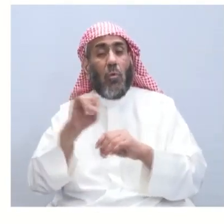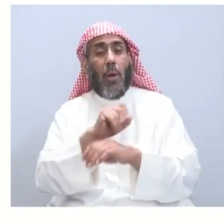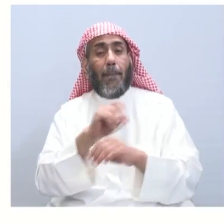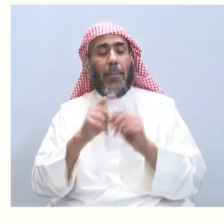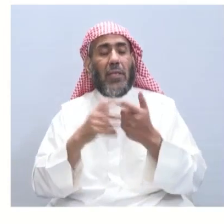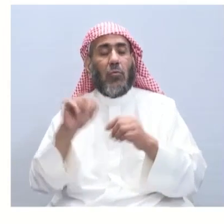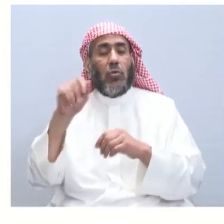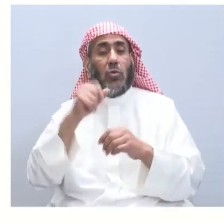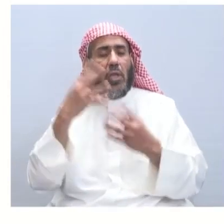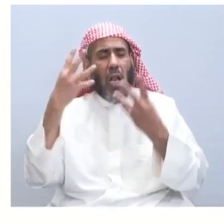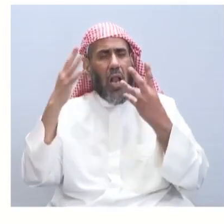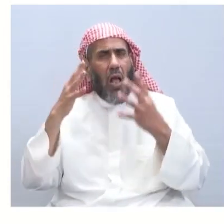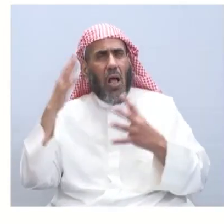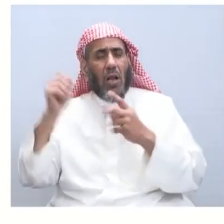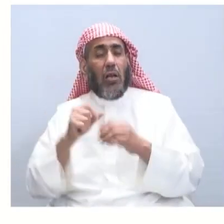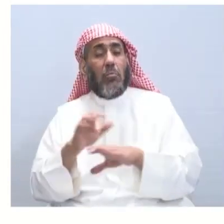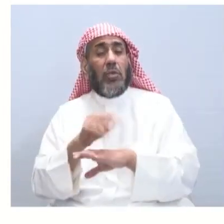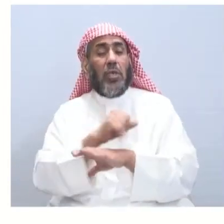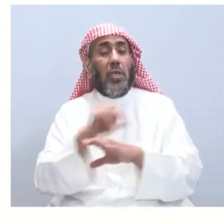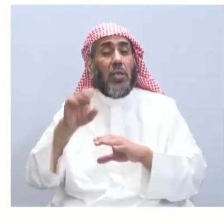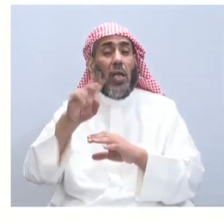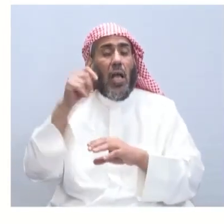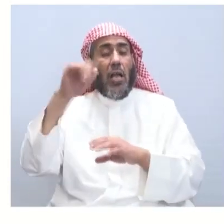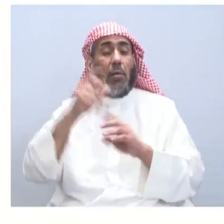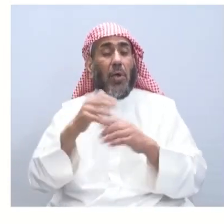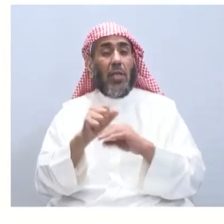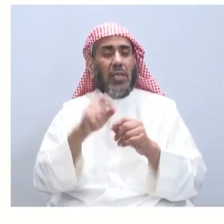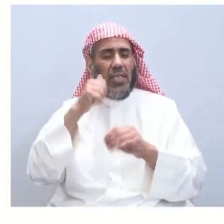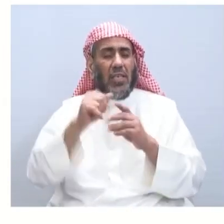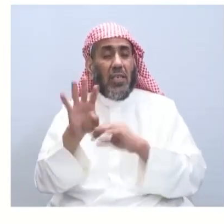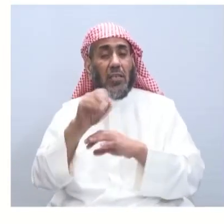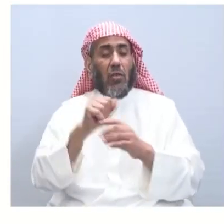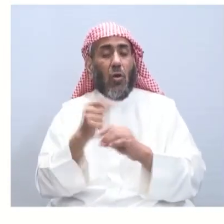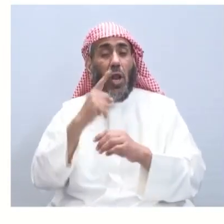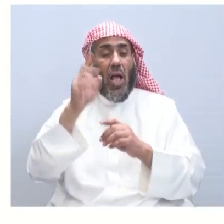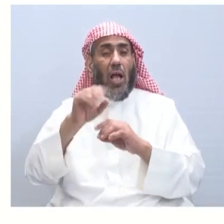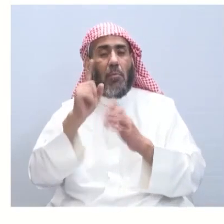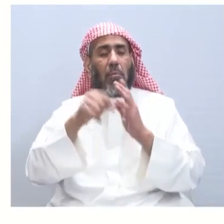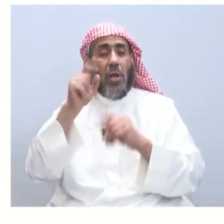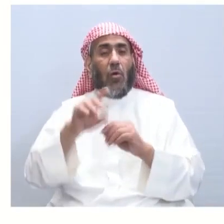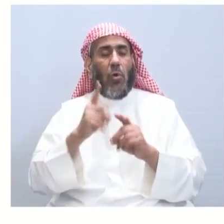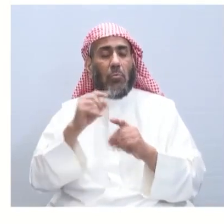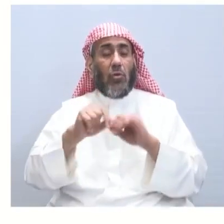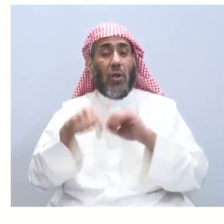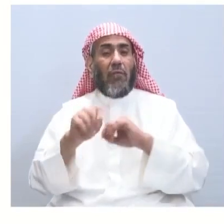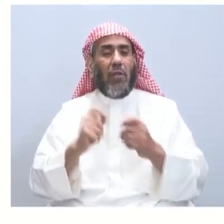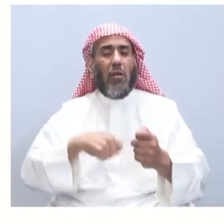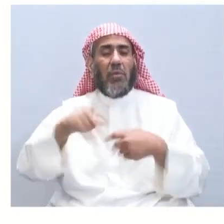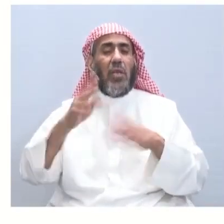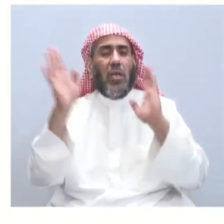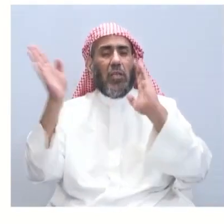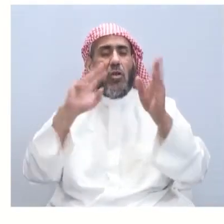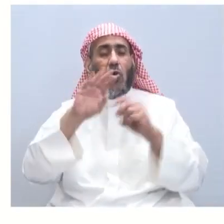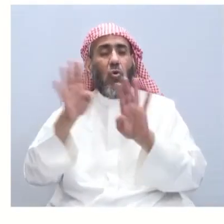والسلطان الحائر من مسرحيات علي احمد باكثير سر شهرزاد وسر الحاكم بامر الله وامبراطوريه في المزاد تبعا لذلك